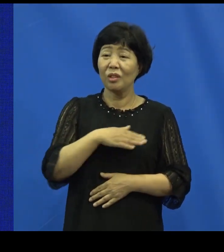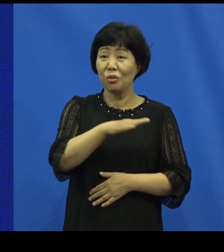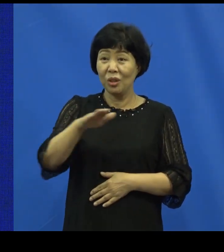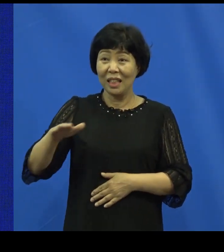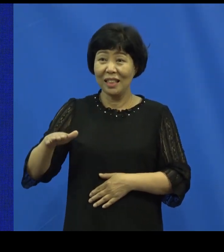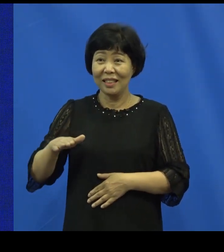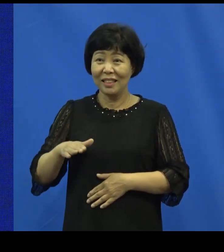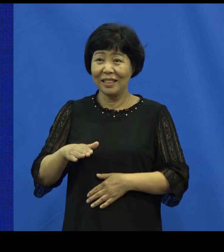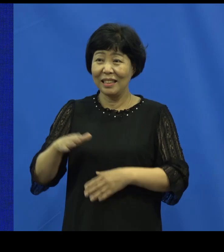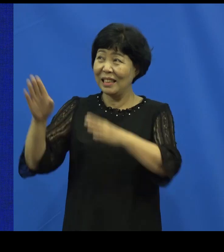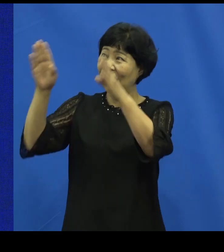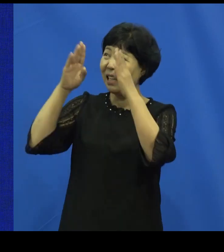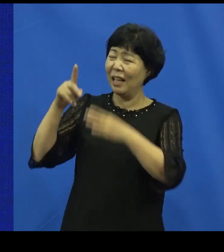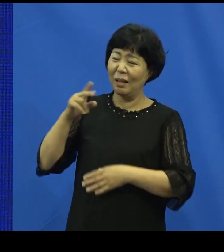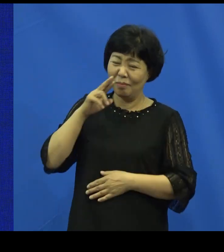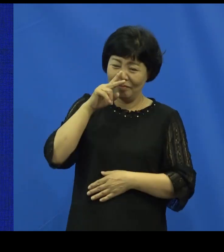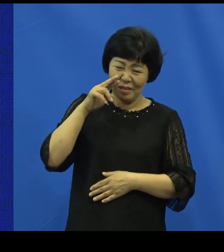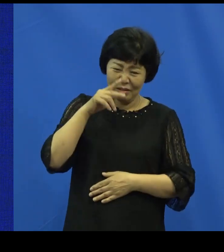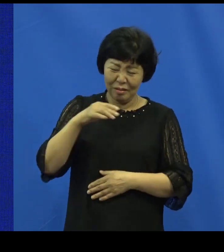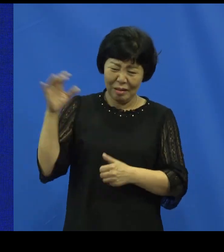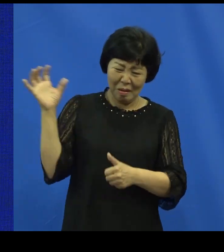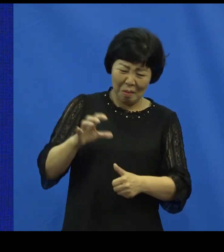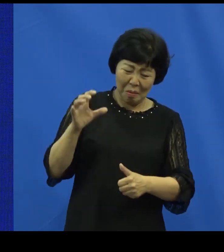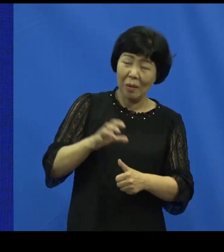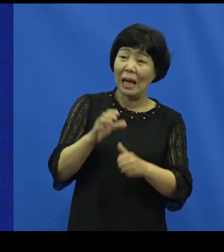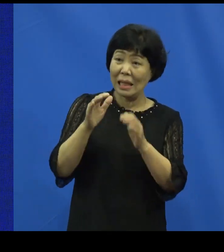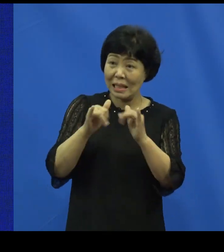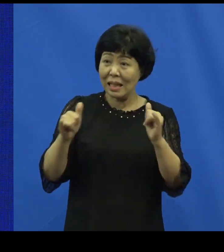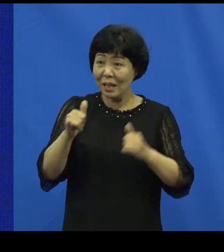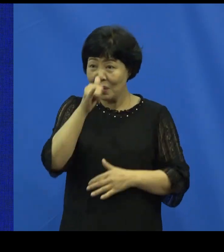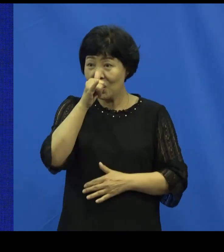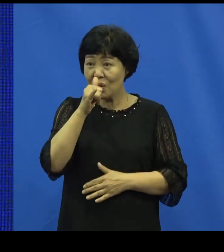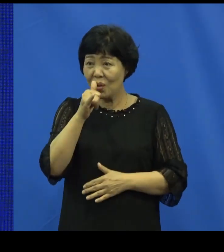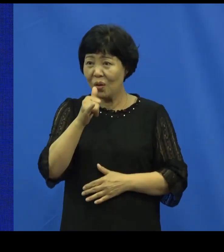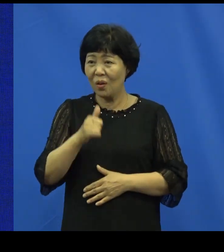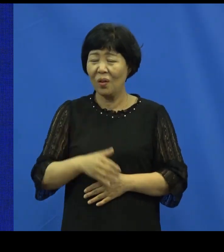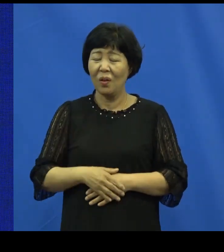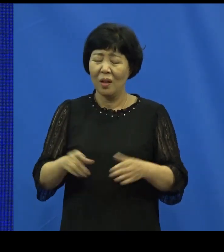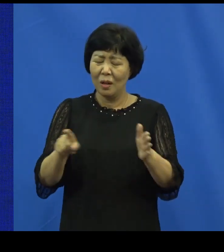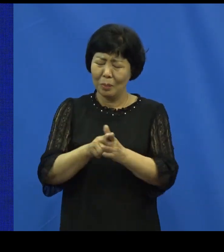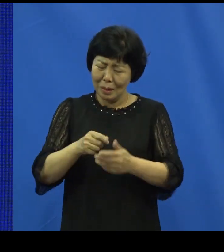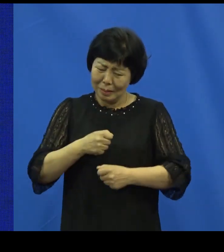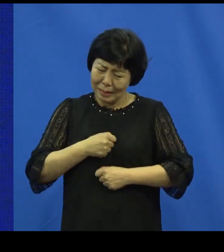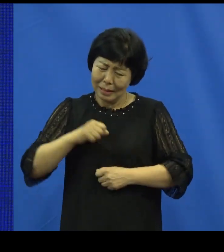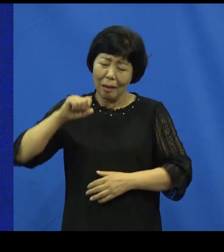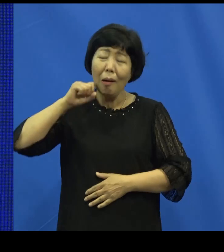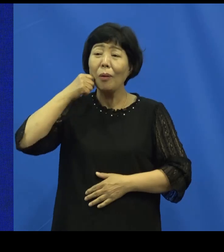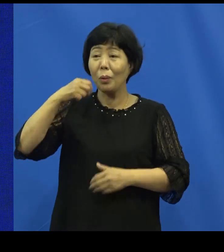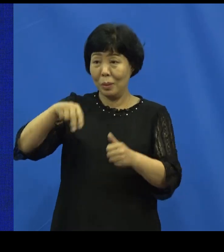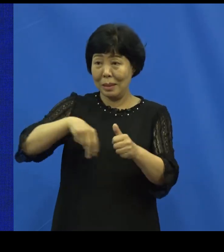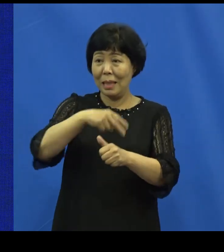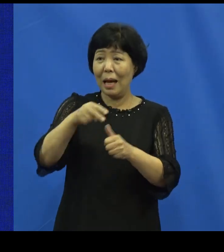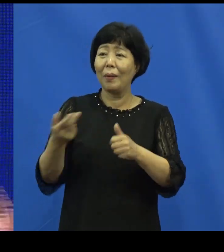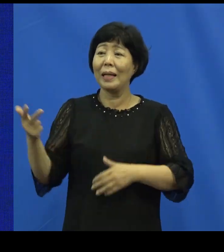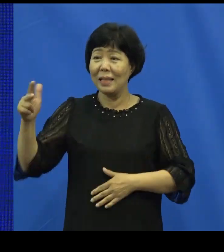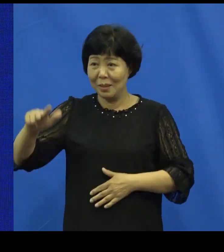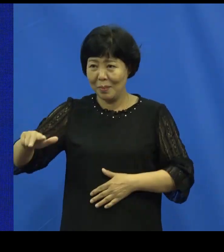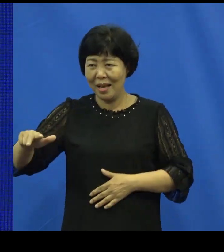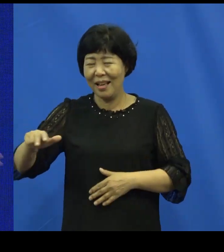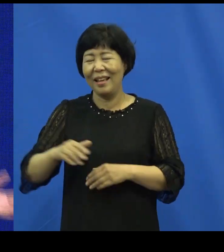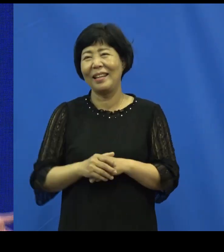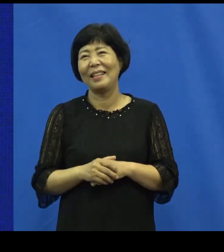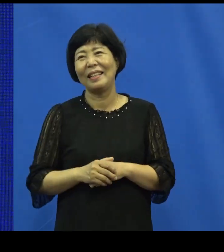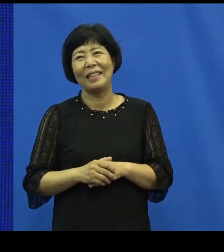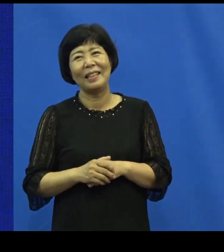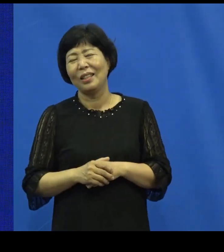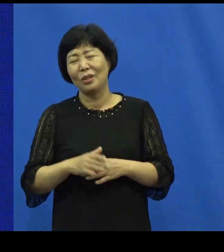사람들이 있습니다. 우리의 믿음을 지켜내기가 쉽지 않은 그런 삶을 살아갑니다. 그러나 여러분, 우리의 주변의 사람들로